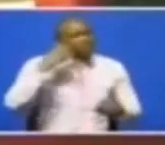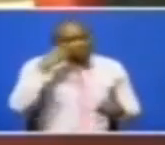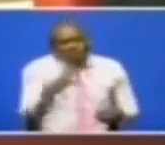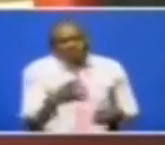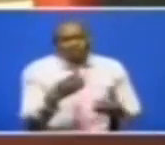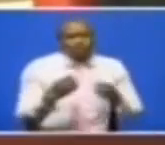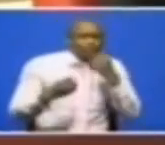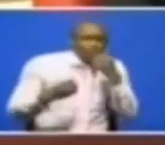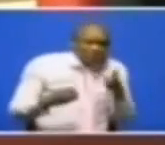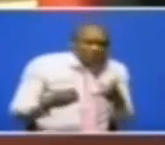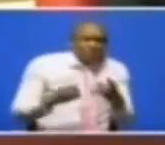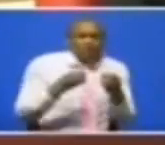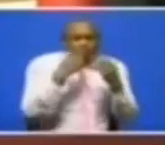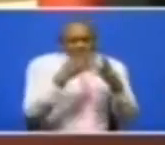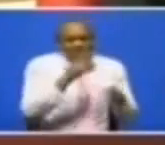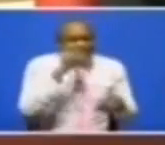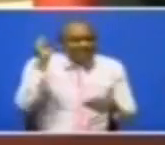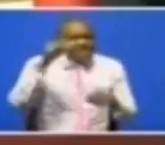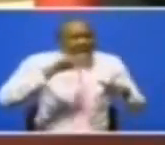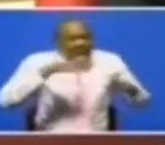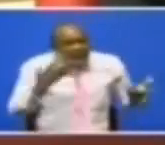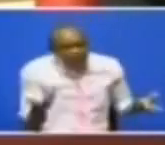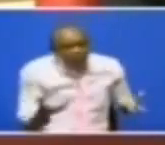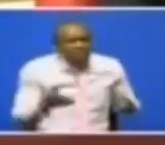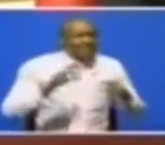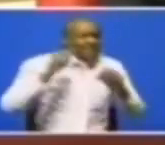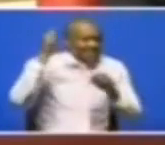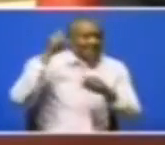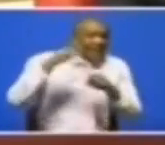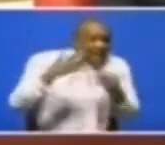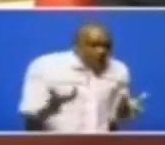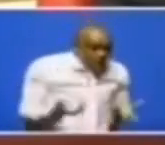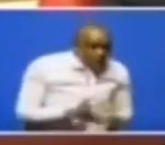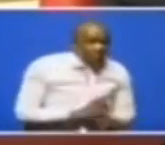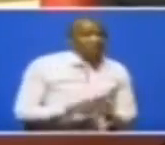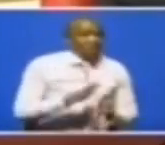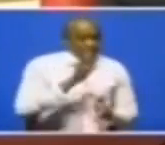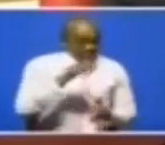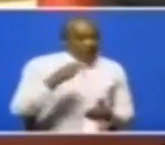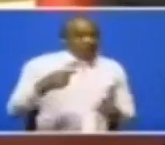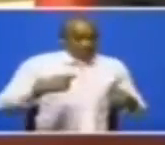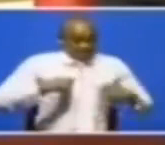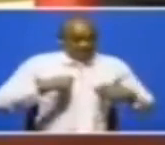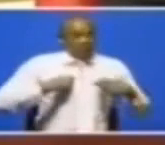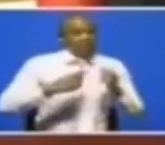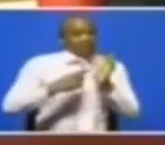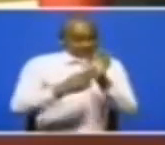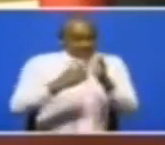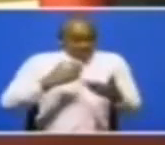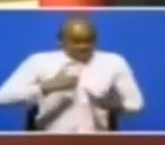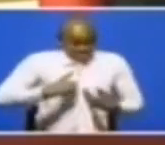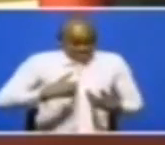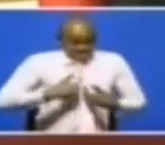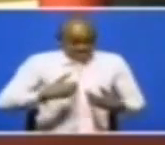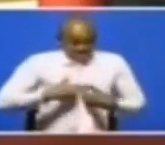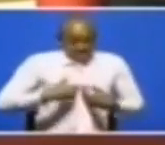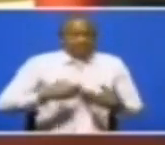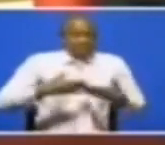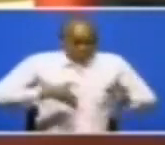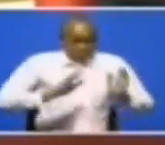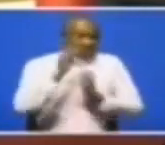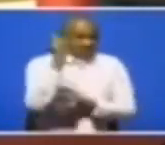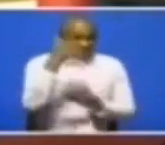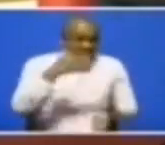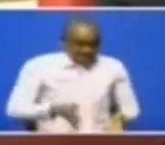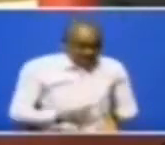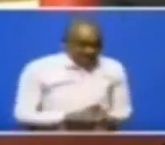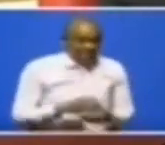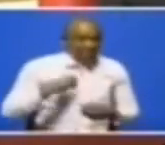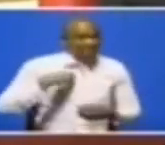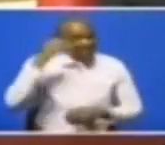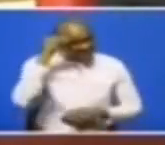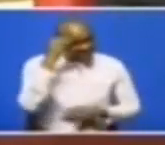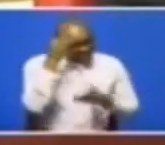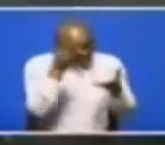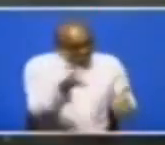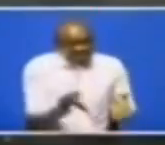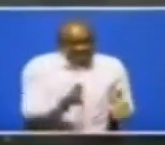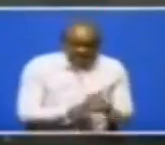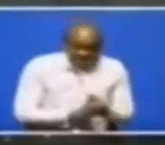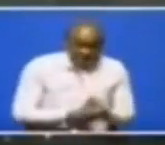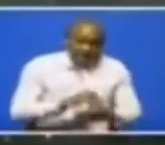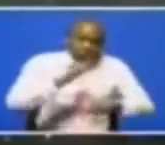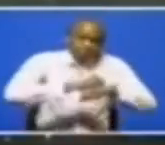update kuhusu Kenya iko namna gani. Alafu sasa nichukue mimi Muthiora ambaye nimezaliwa Kenya, nimesomea